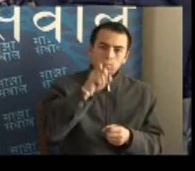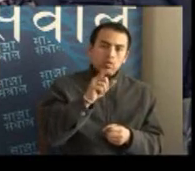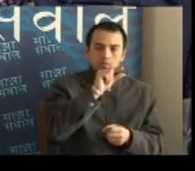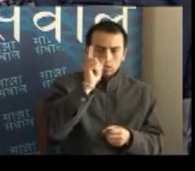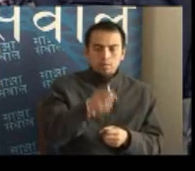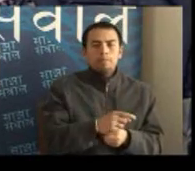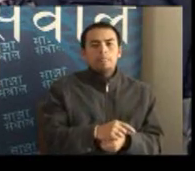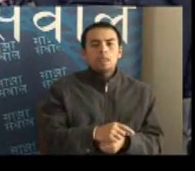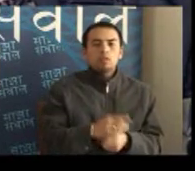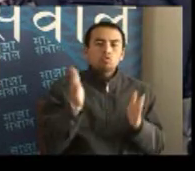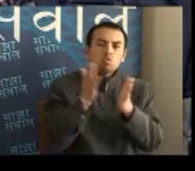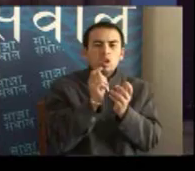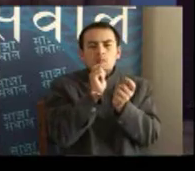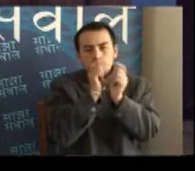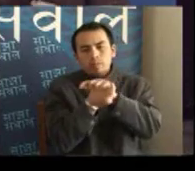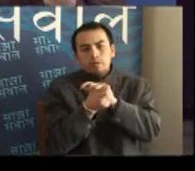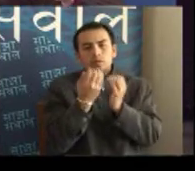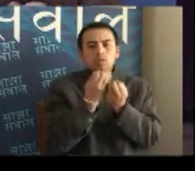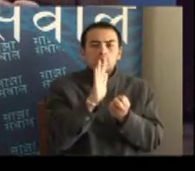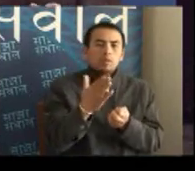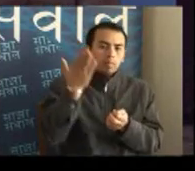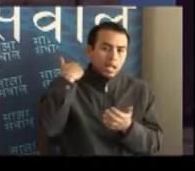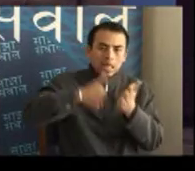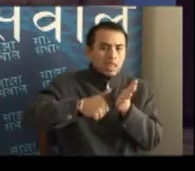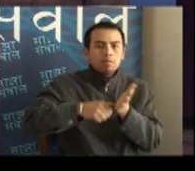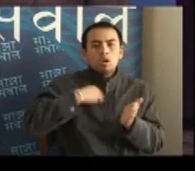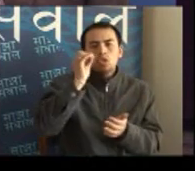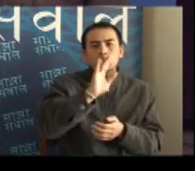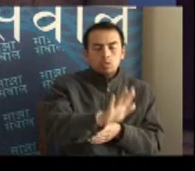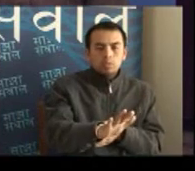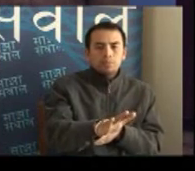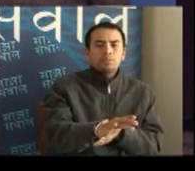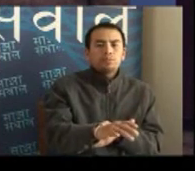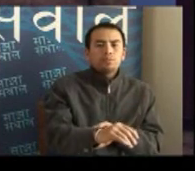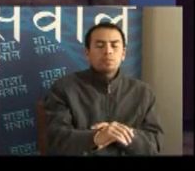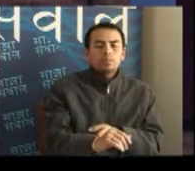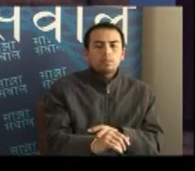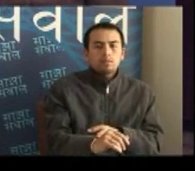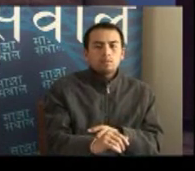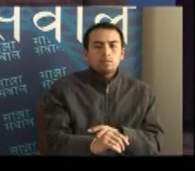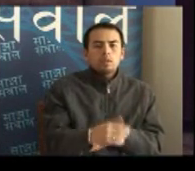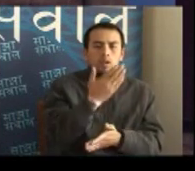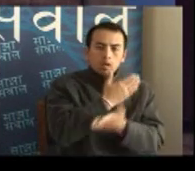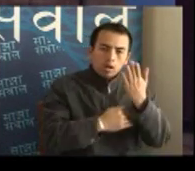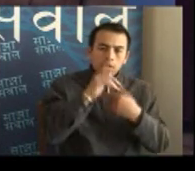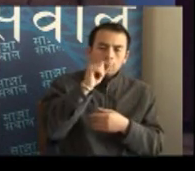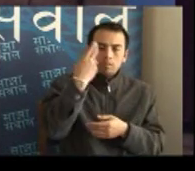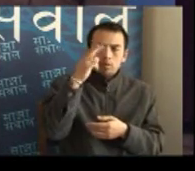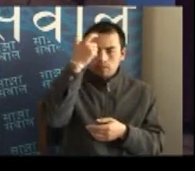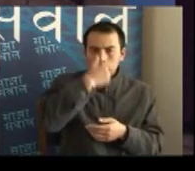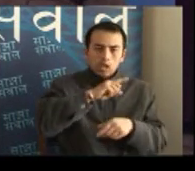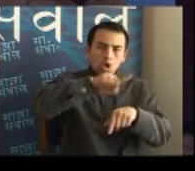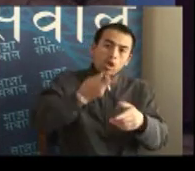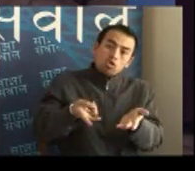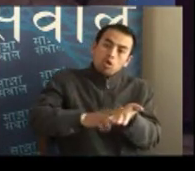हो नि। अहिले चाहिँ थोरै परिवर्तन चाहिँ आएको छ कि, किनभने म पनि त इक्जाम दिँदैछु नि। जस्तै अब अपाङ्गता भएको व्यक्तिले 1 घन्टा